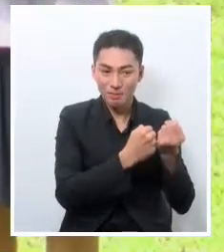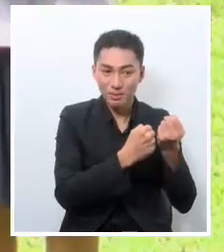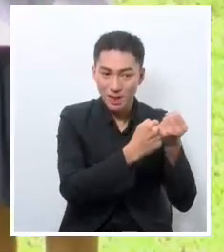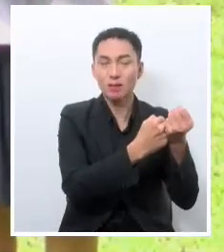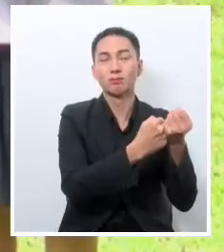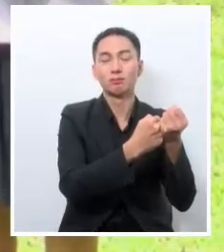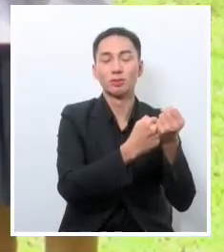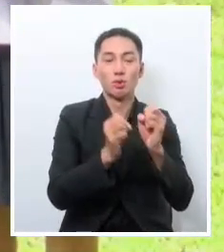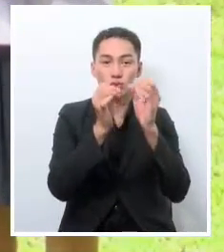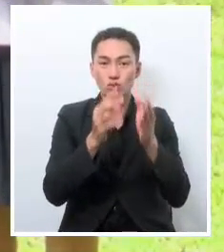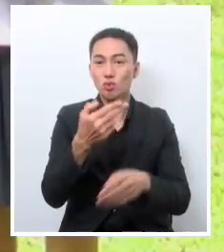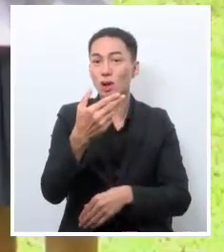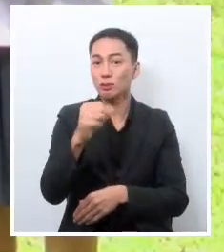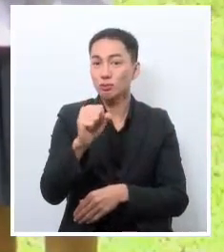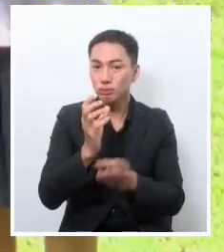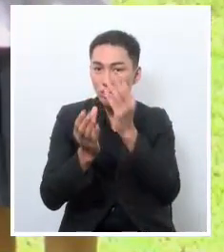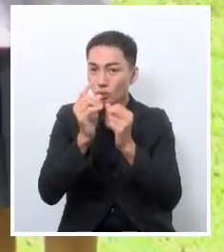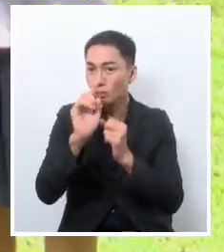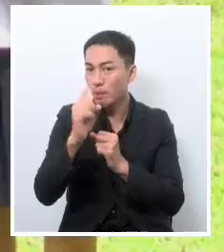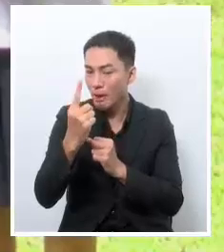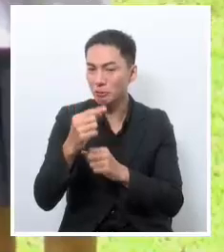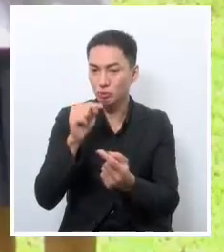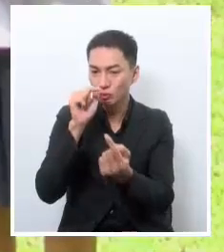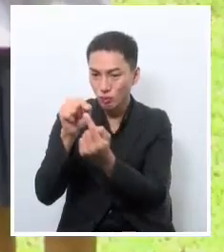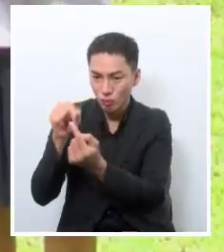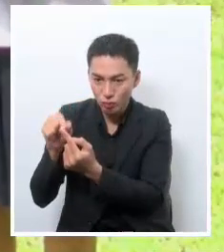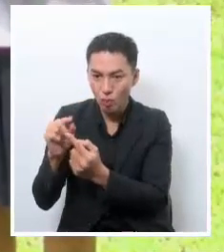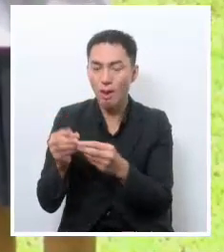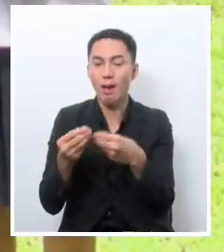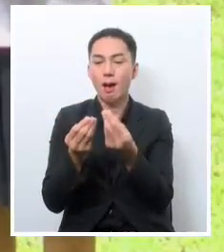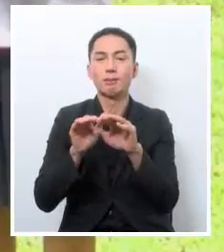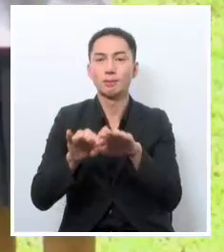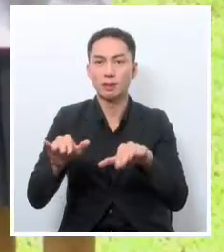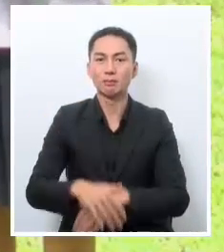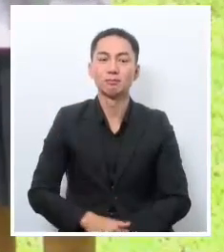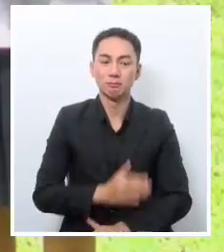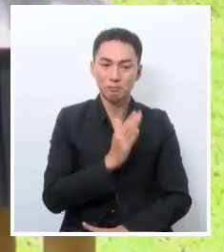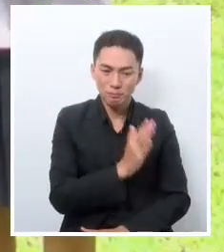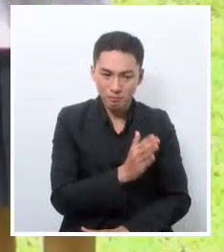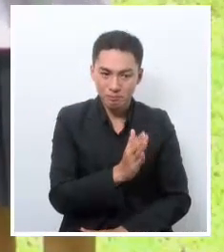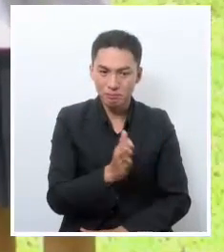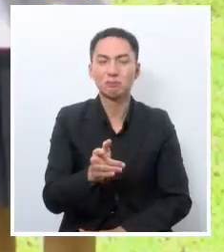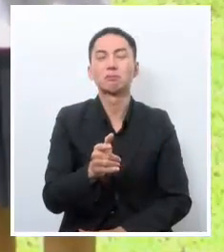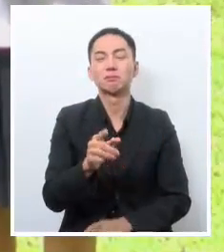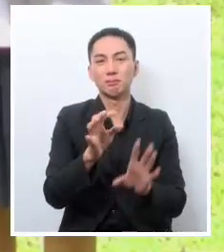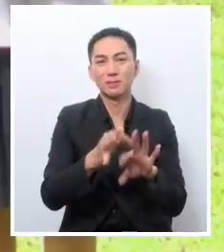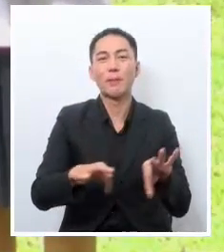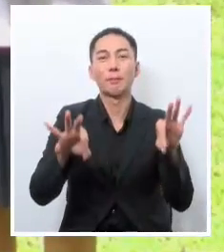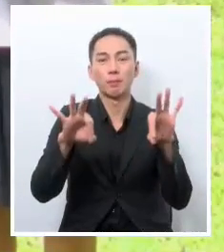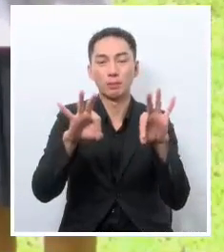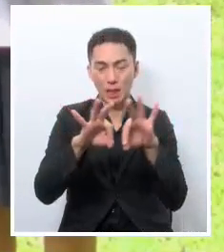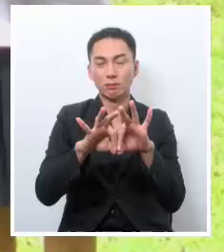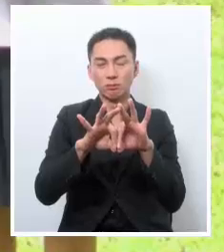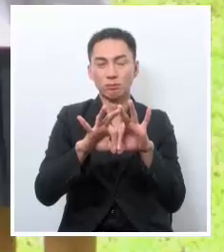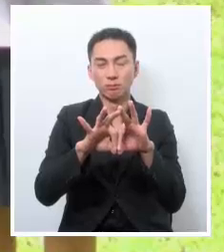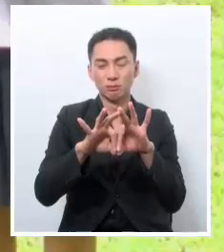ครูมีการออกแบบการสการเรียนรู้เหล่านี้แหละค่ะที่ชี้ให้เห็นเลยว่าเราเป็นคน